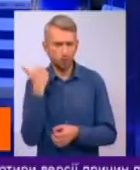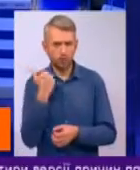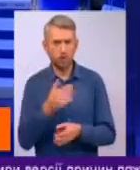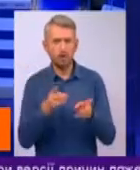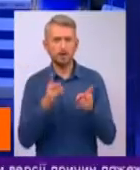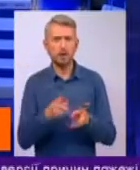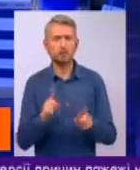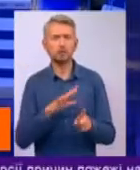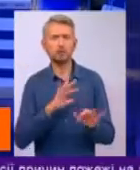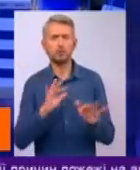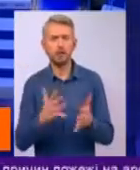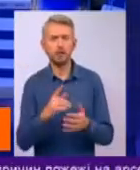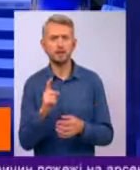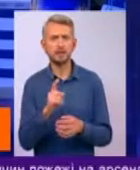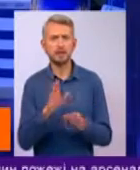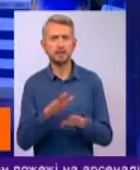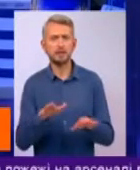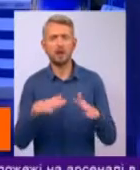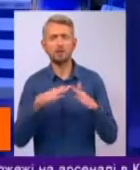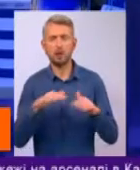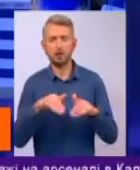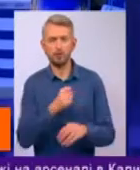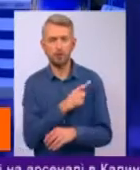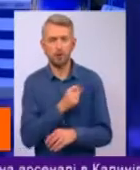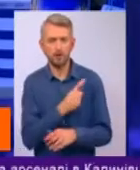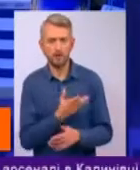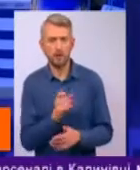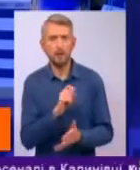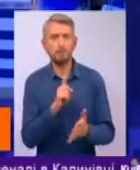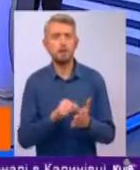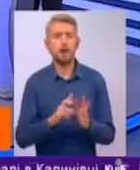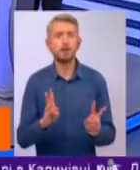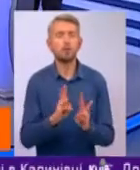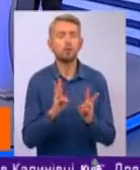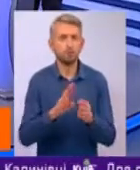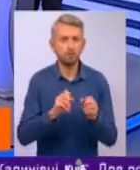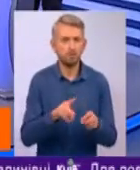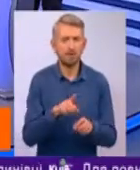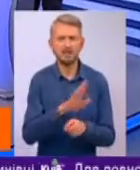трагедію, яка сталася з дитячим лагерем в Одесі. Питання пожежної, але це не